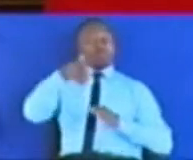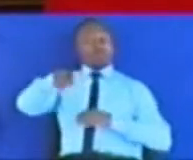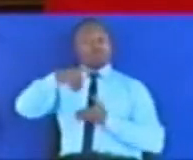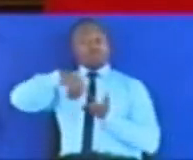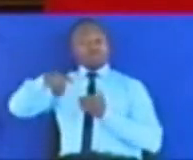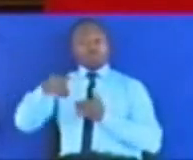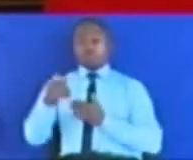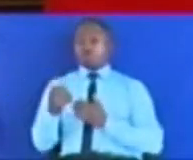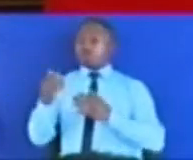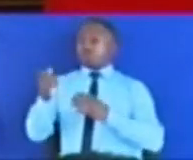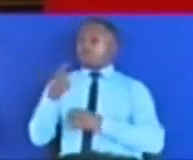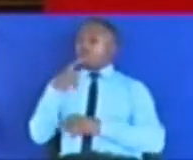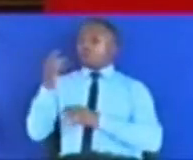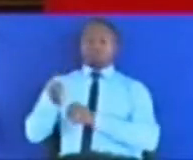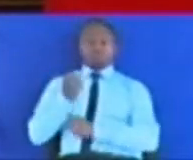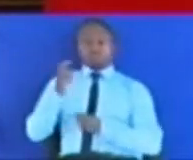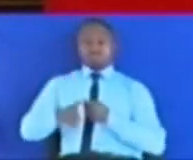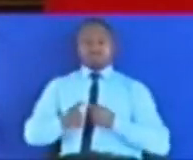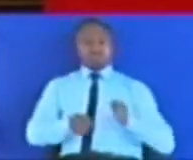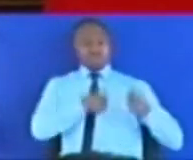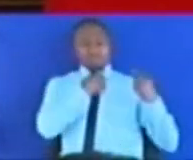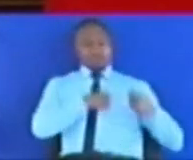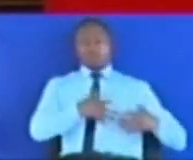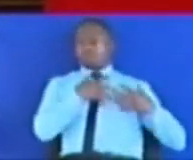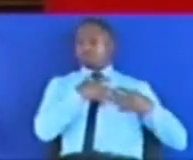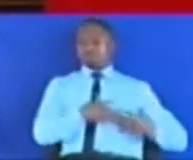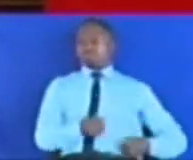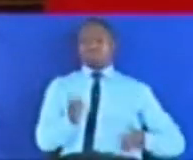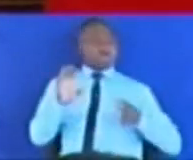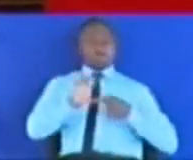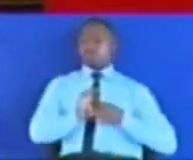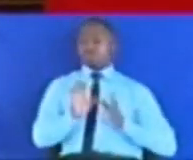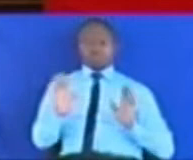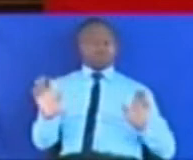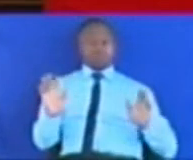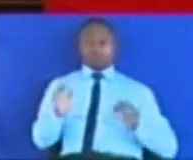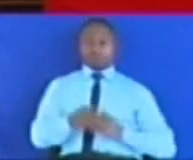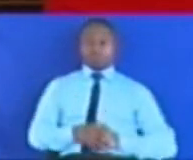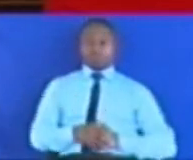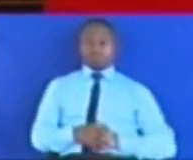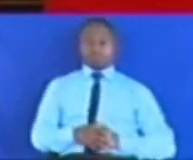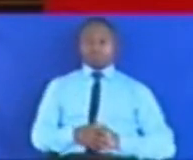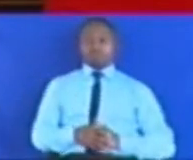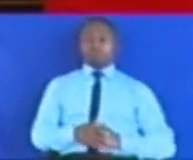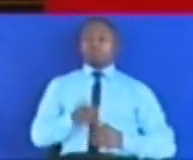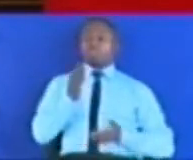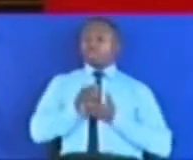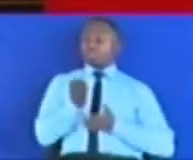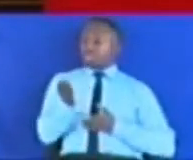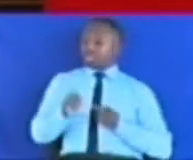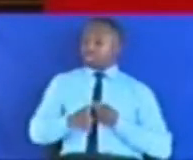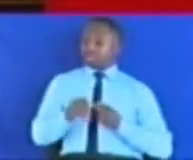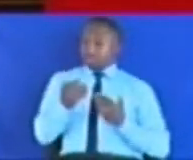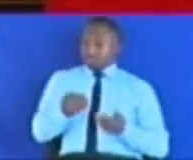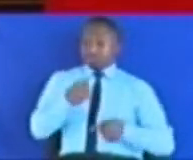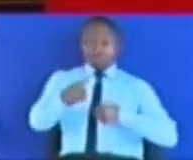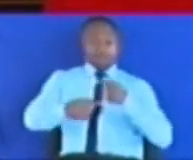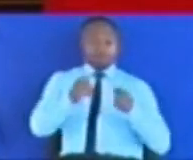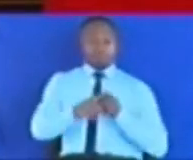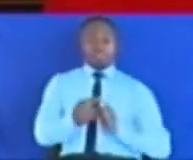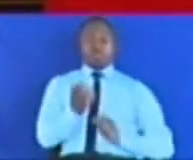afya hawapati madawa, inawakatisha tamaa hata kujiunga na mifuko ya afya. Na hata hili tunaloendelea nalo la